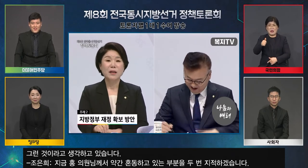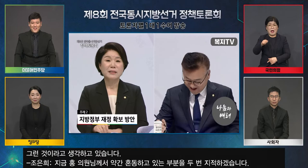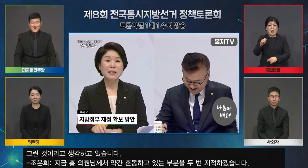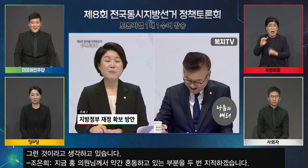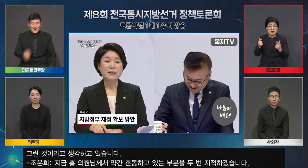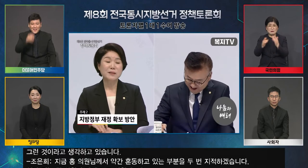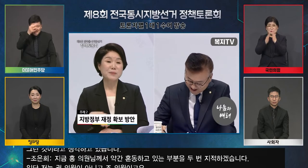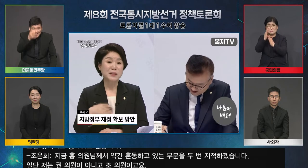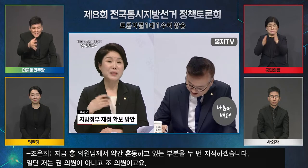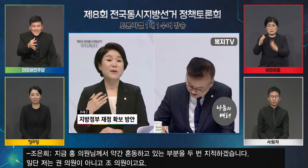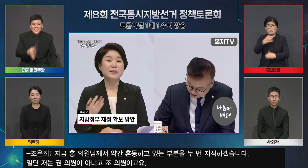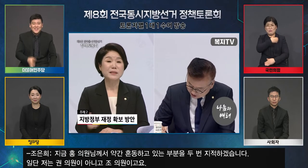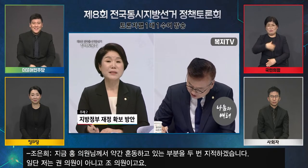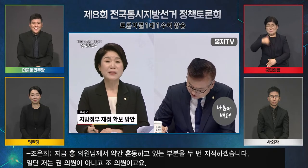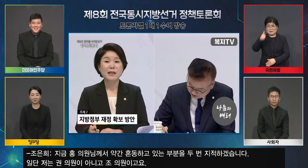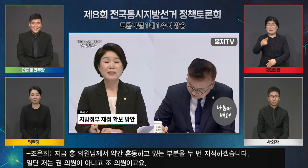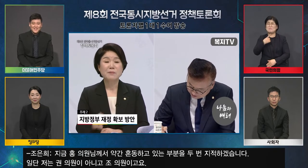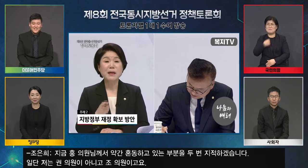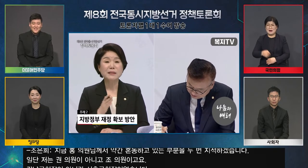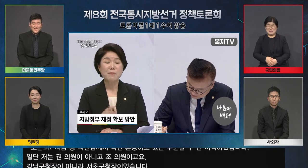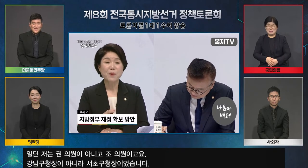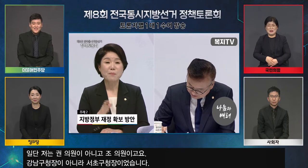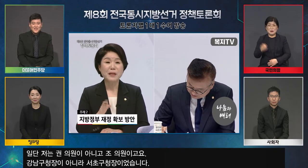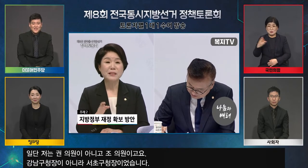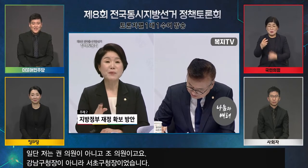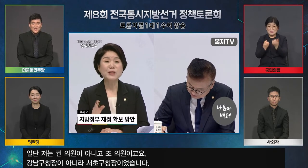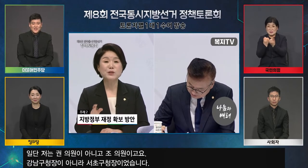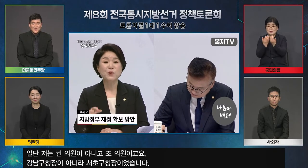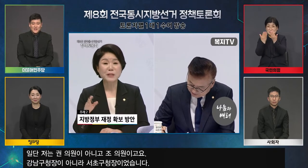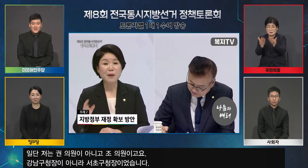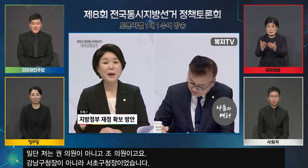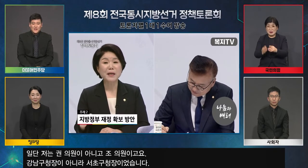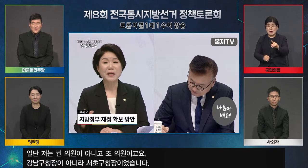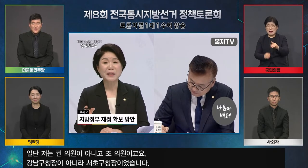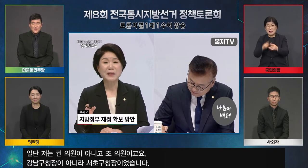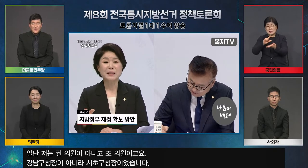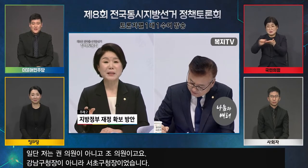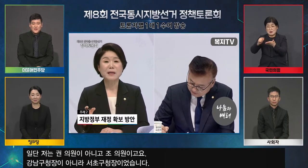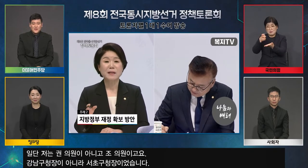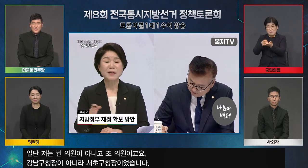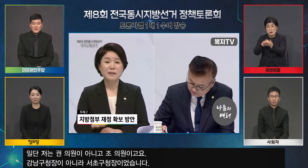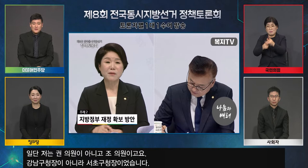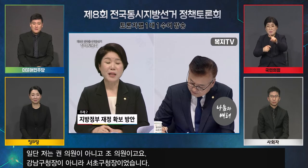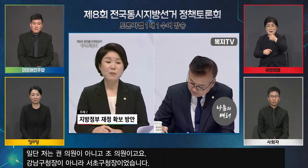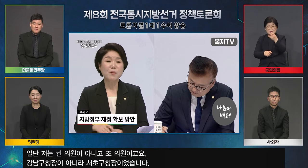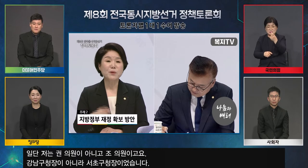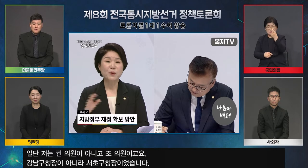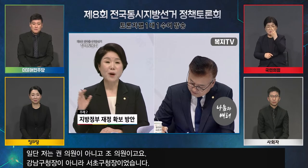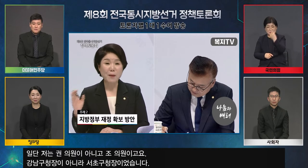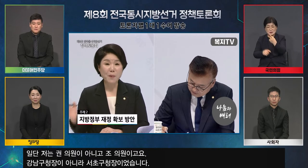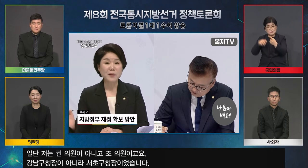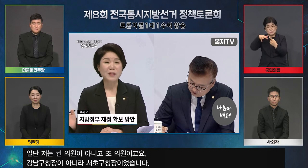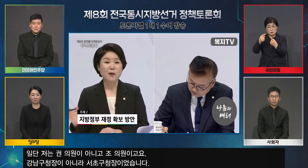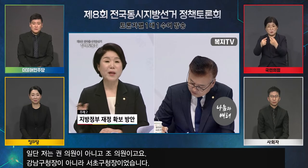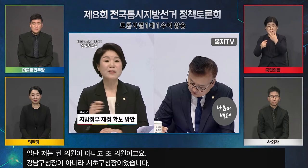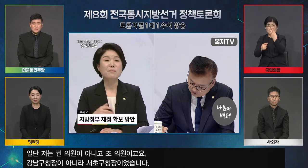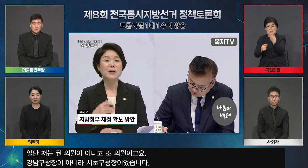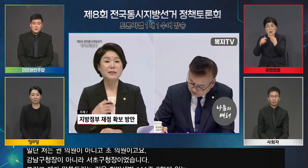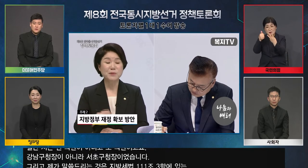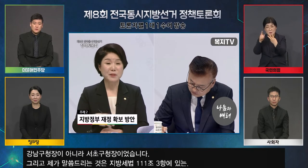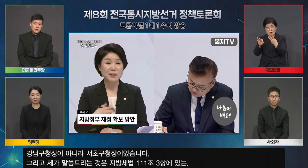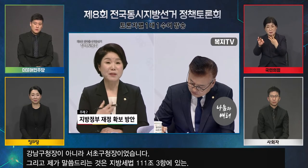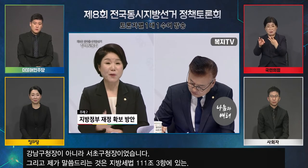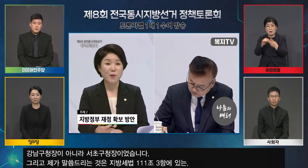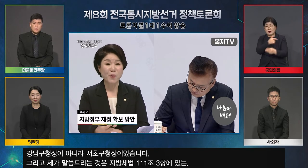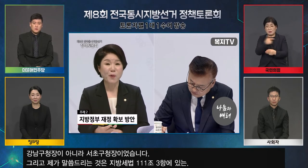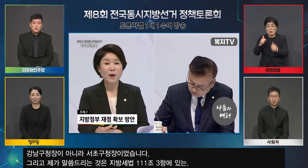제가 말씀드리는 것은 지방세법 111조 3항에 있는 그래서 대법원도 합헌이라고 했던